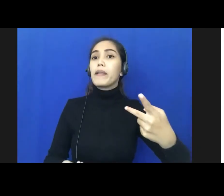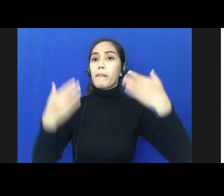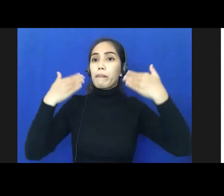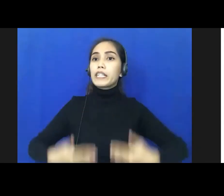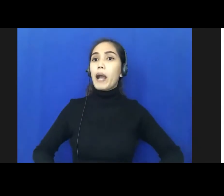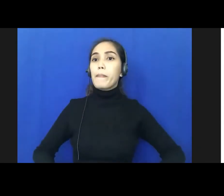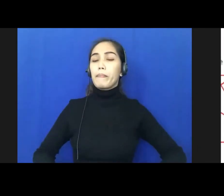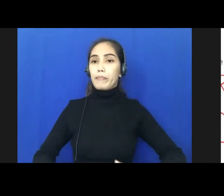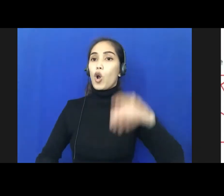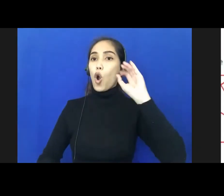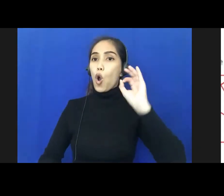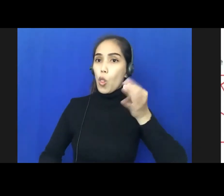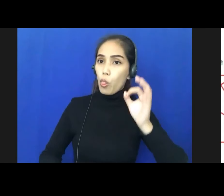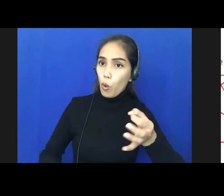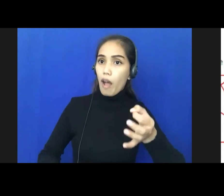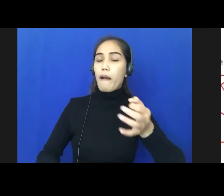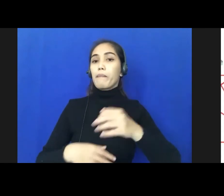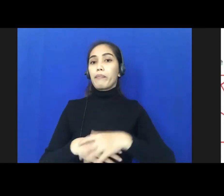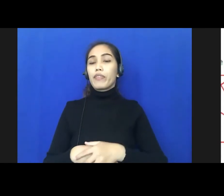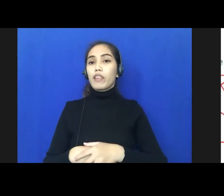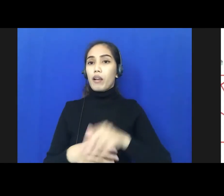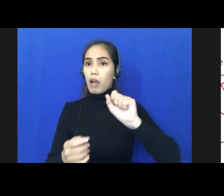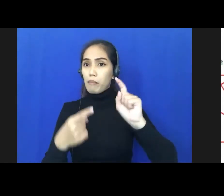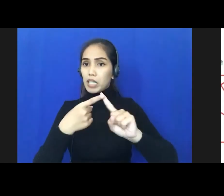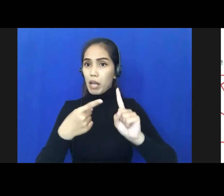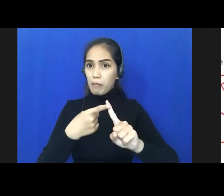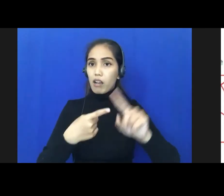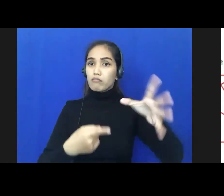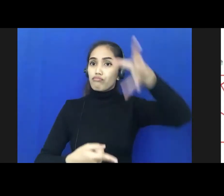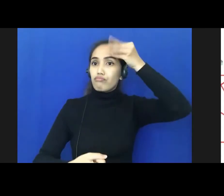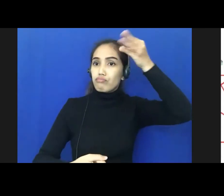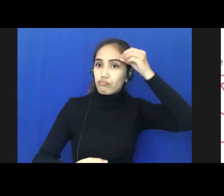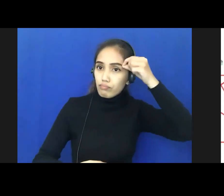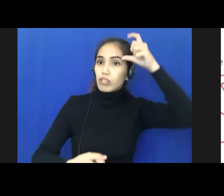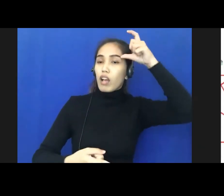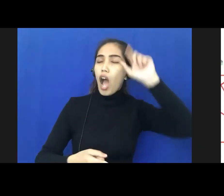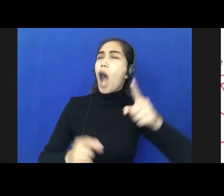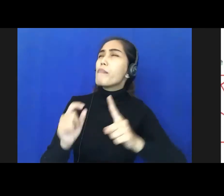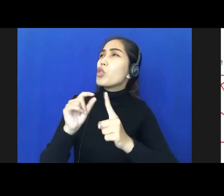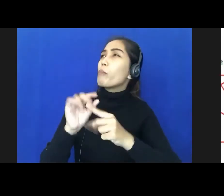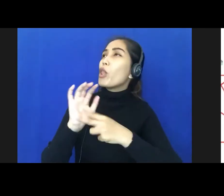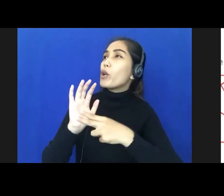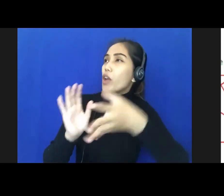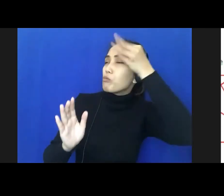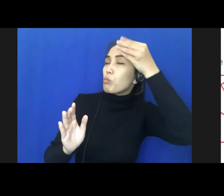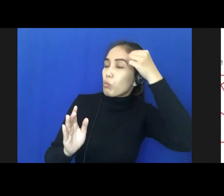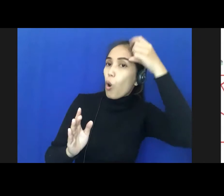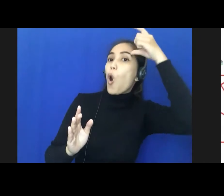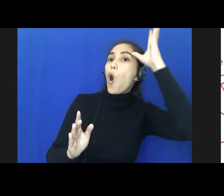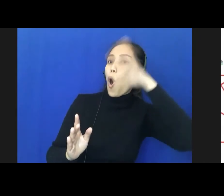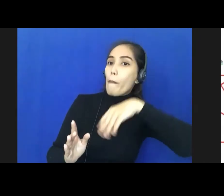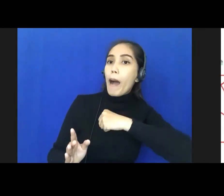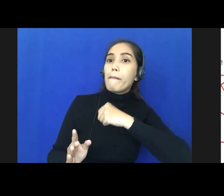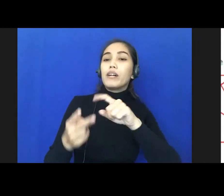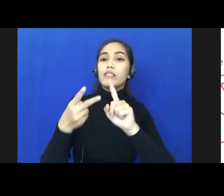melalui langkah-langkah. Pertama, meningkatkan pengetahuan tentang pneumonia dan tanda bahaya. Kedua,